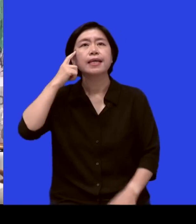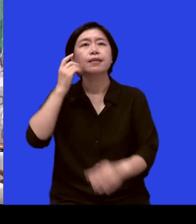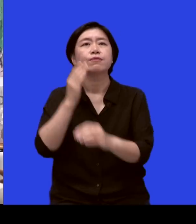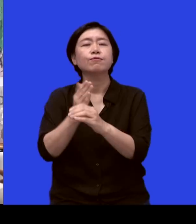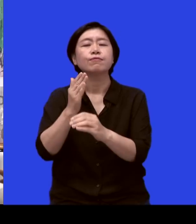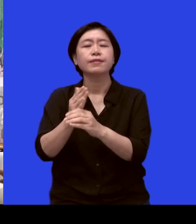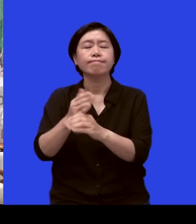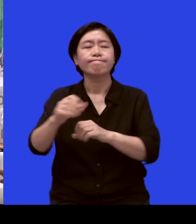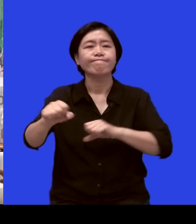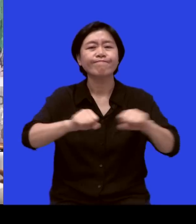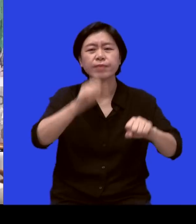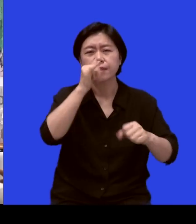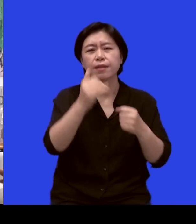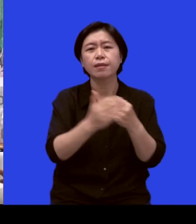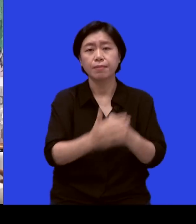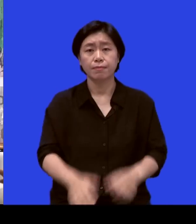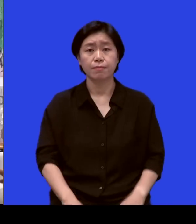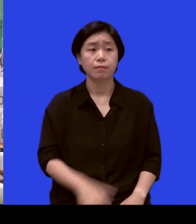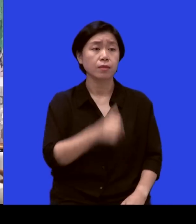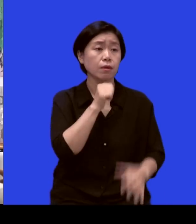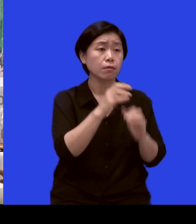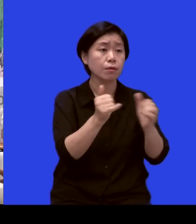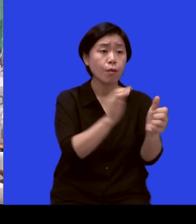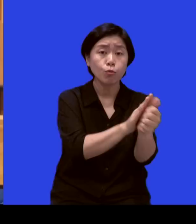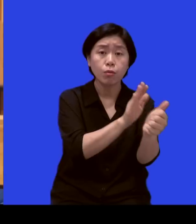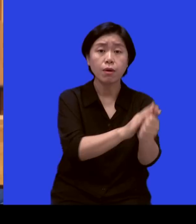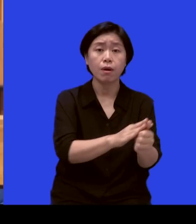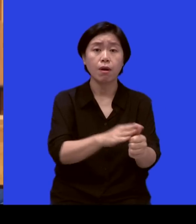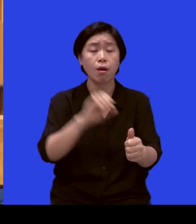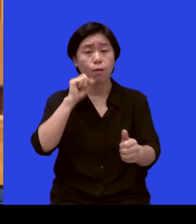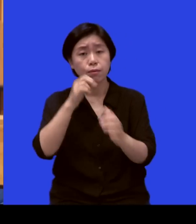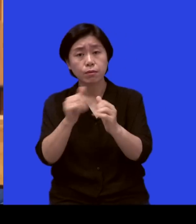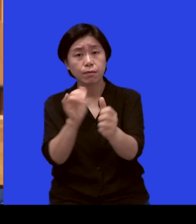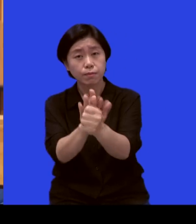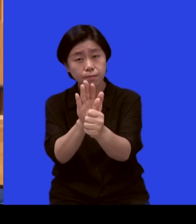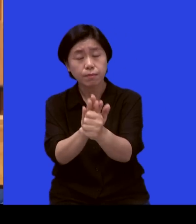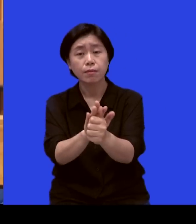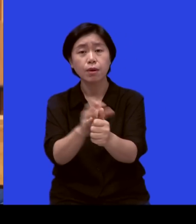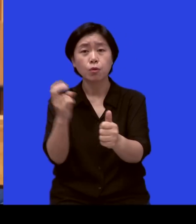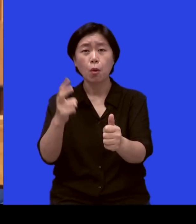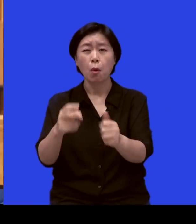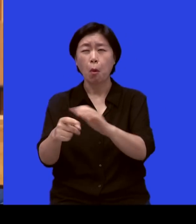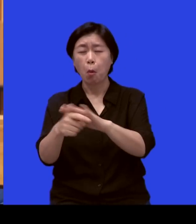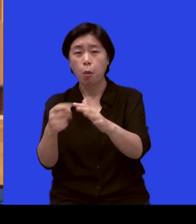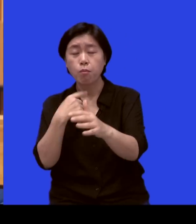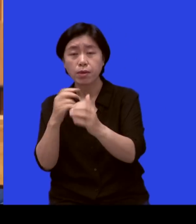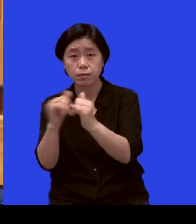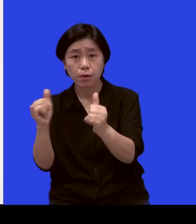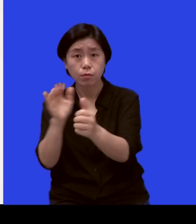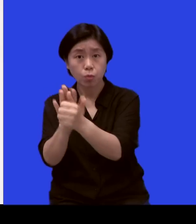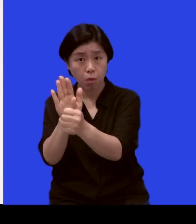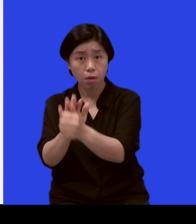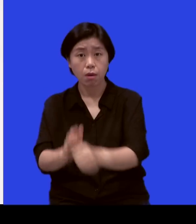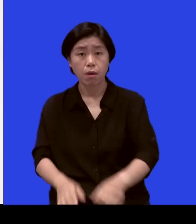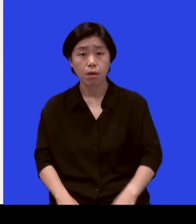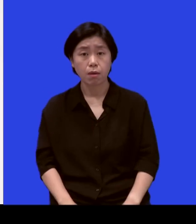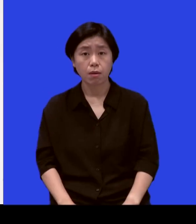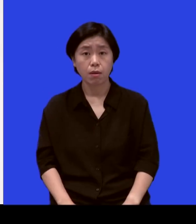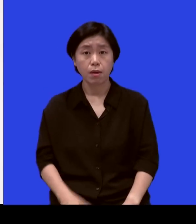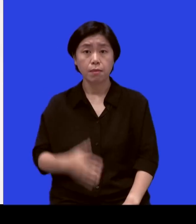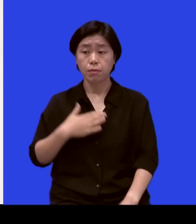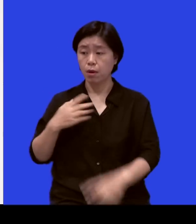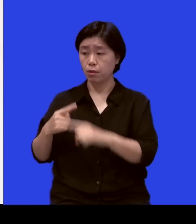거예요. 가난한 사람 돕고 어려운 사람 돕고 정말 강도 만난 사람 돕고 나는 예수의